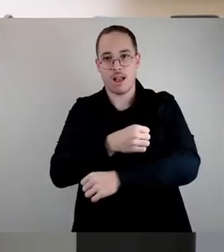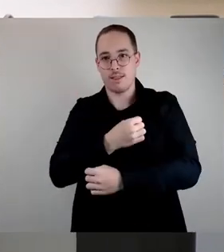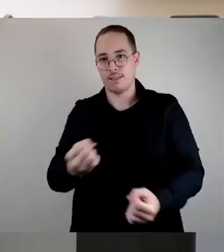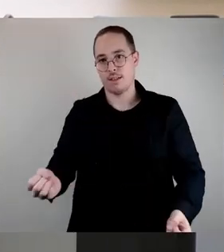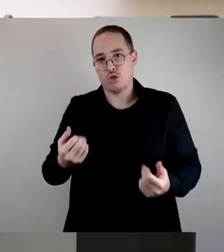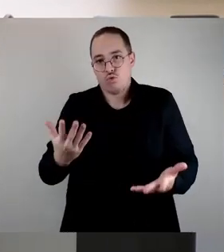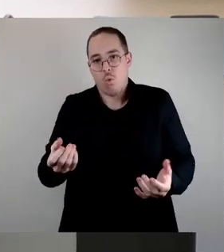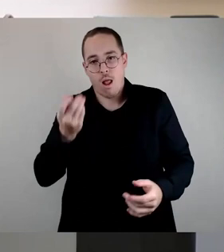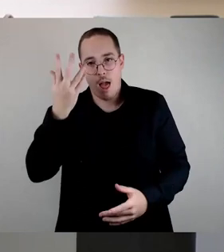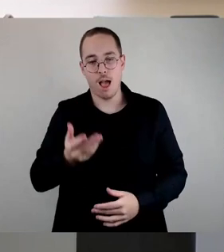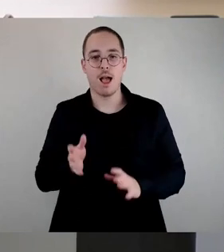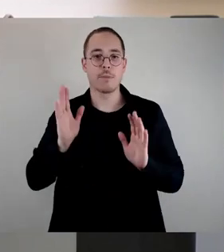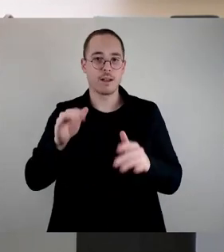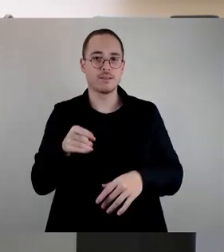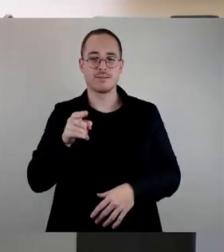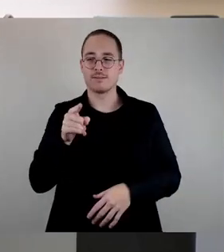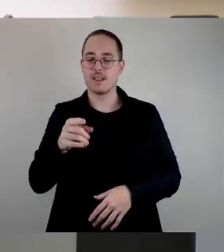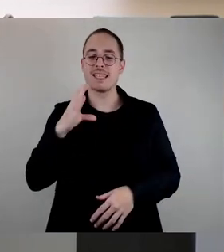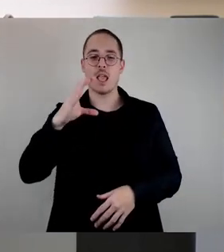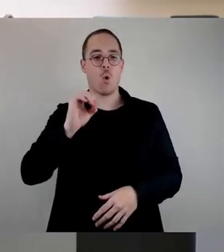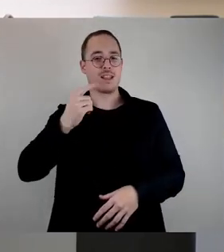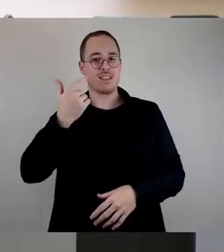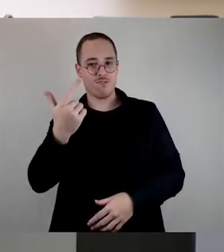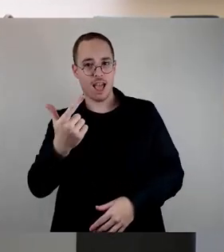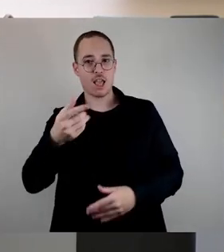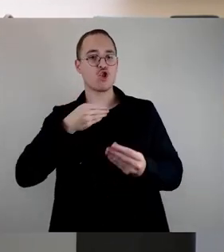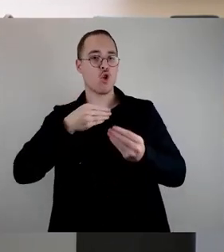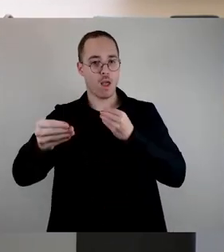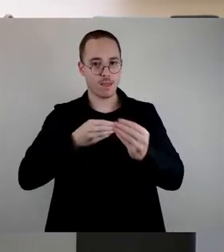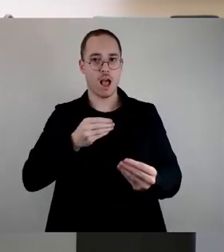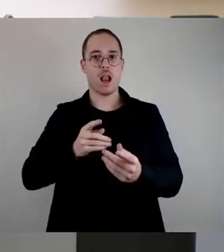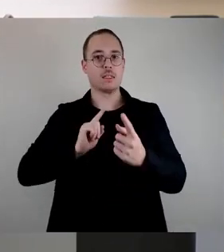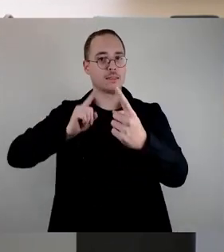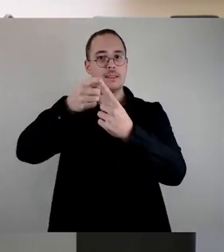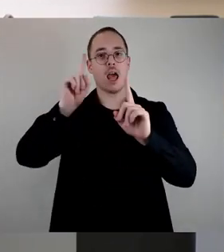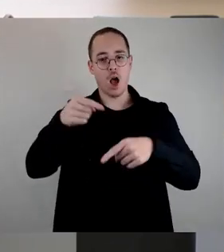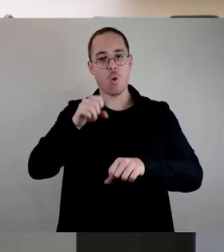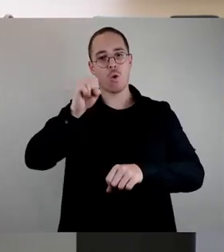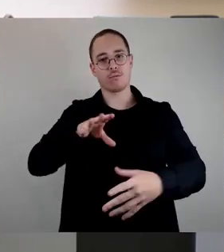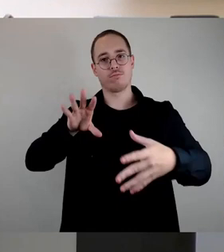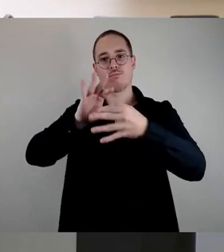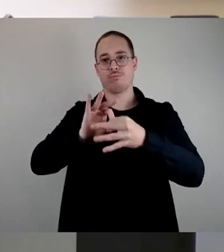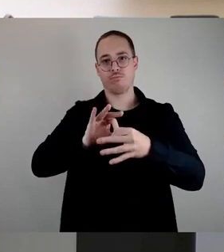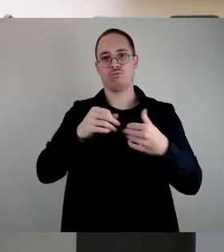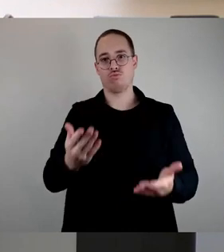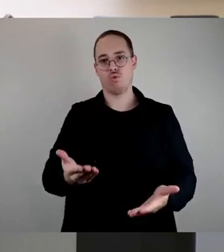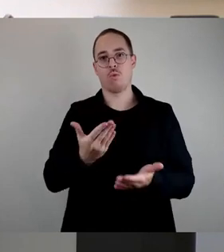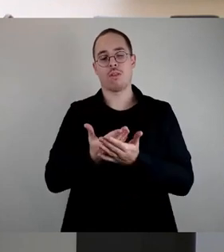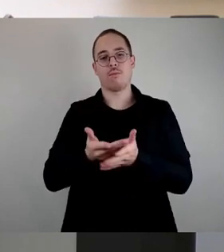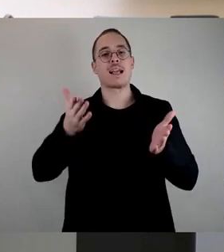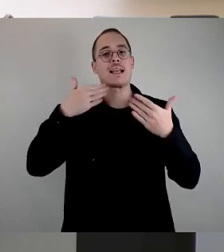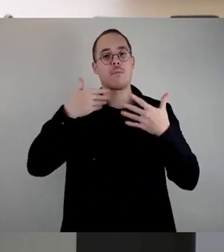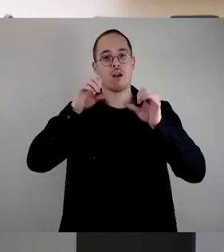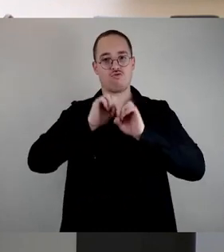zum Radverkehr, CO2-neutral, klimaschützend. Das ist etwas, was wir mit der Fähre nicht